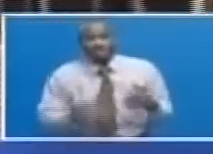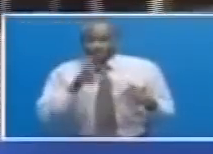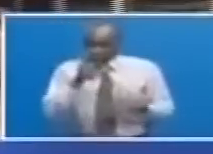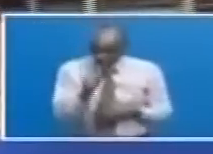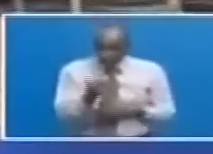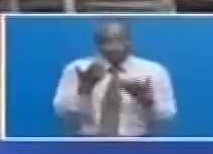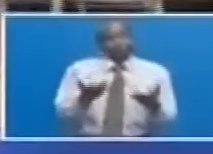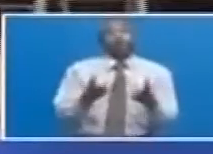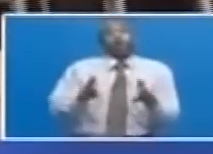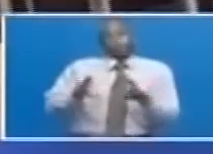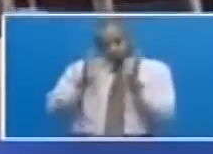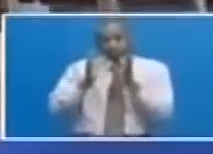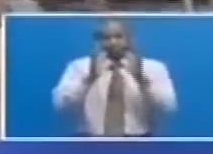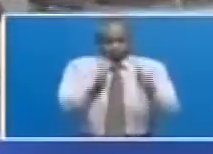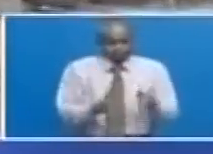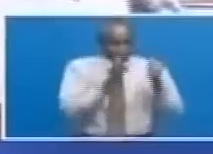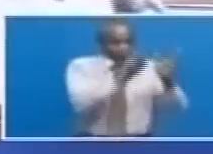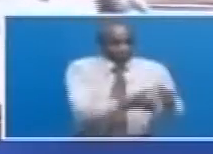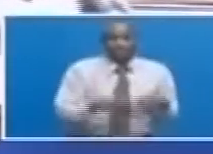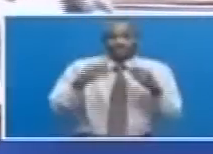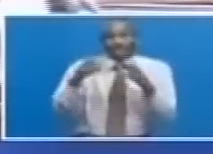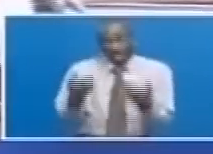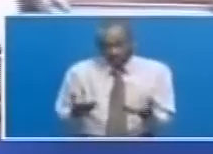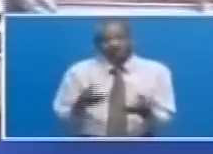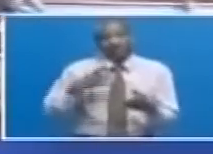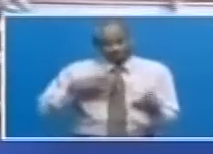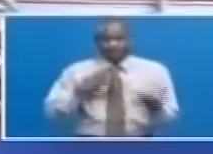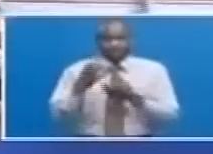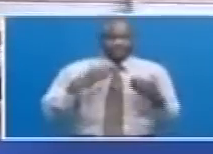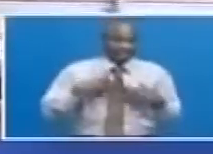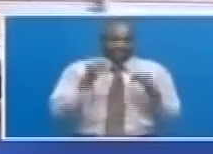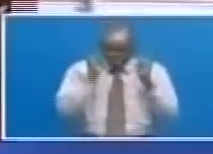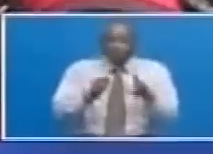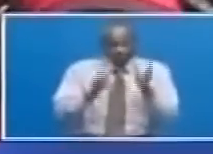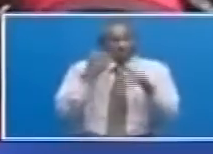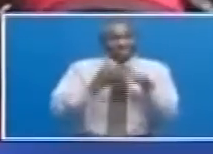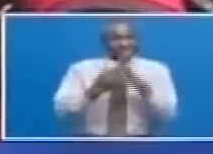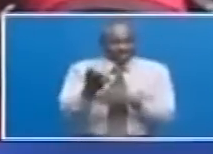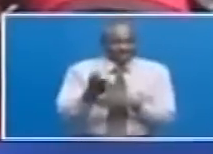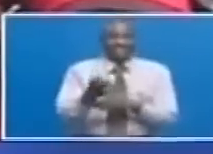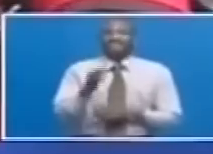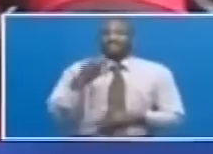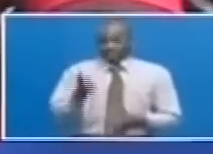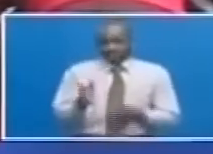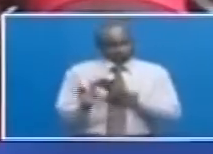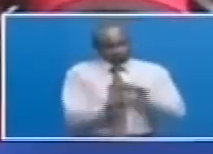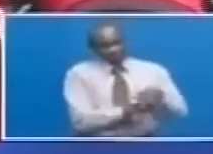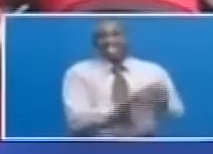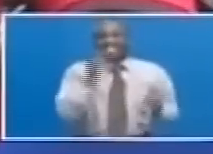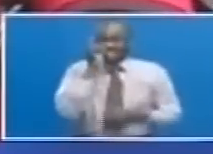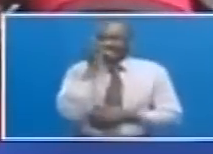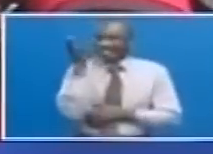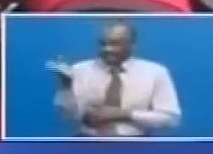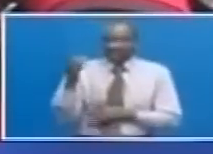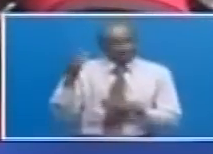na jinsi nafasi zilitengewa wachuuzi baada ya soko hilo kujengwa upya. Huko Nyeri wafanyabiashara walikuwa na